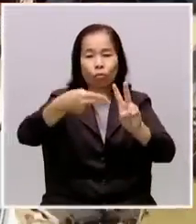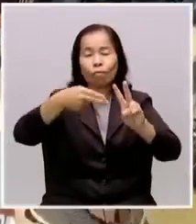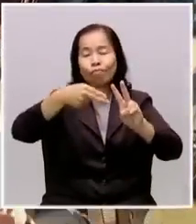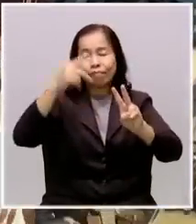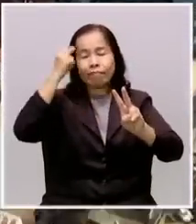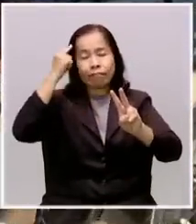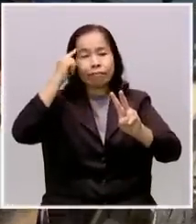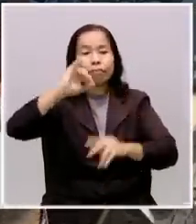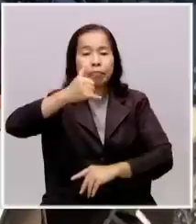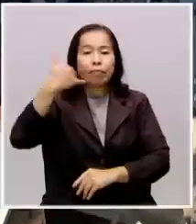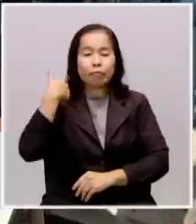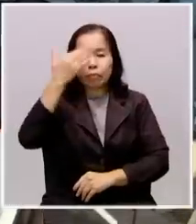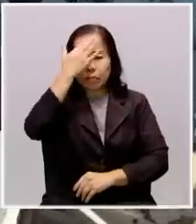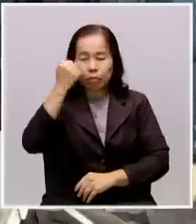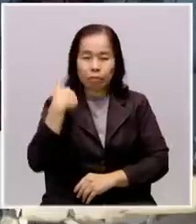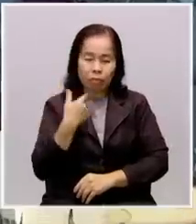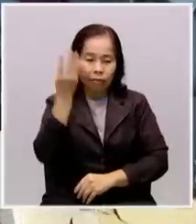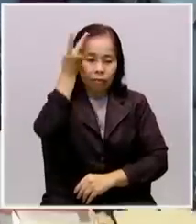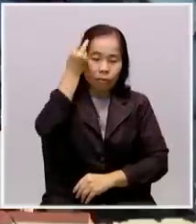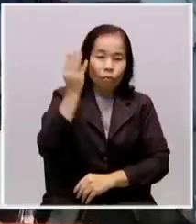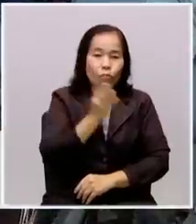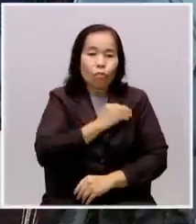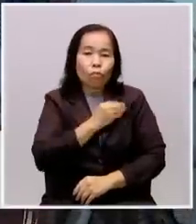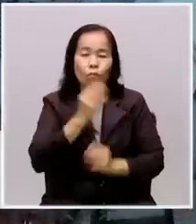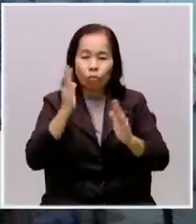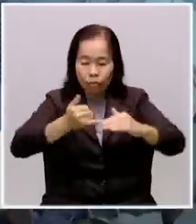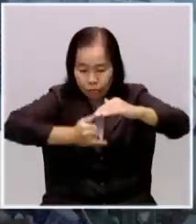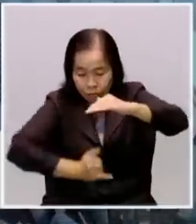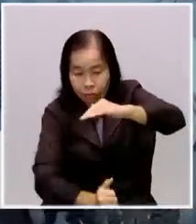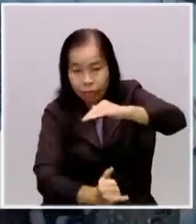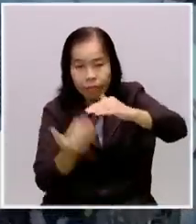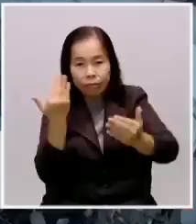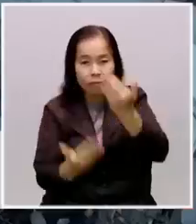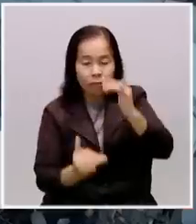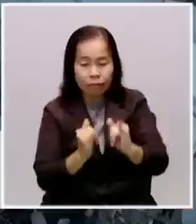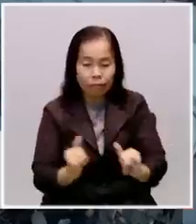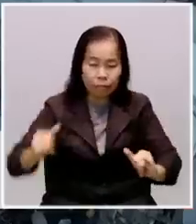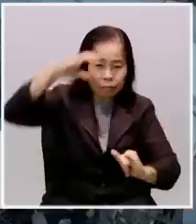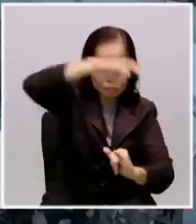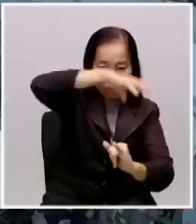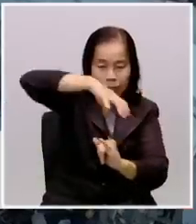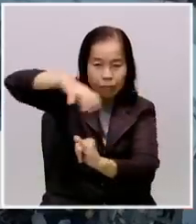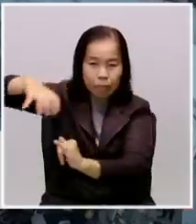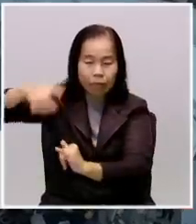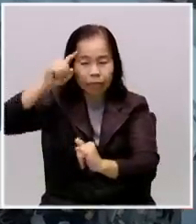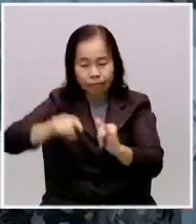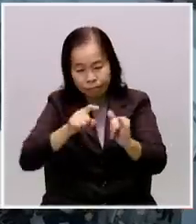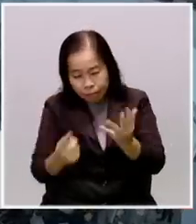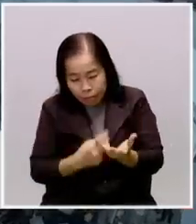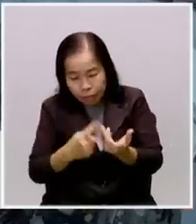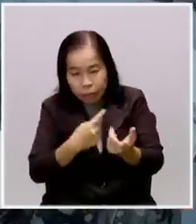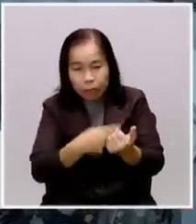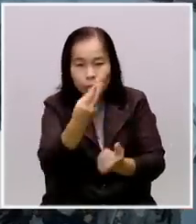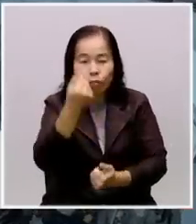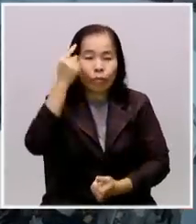เกิดเกิดความหวั่นกลัวกันนะครับว่าอาจจะมีผู้ติดอยู่ใต้ซากปรักหักพังในจำนวนที่ไม่สามารถระบุได้แน่นอน